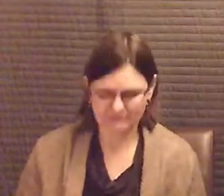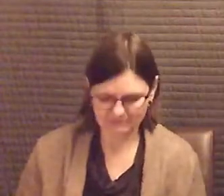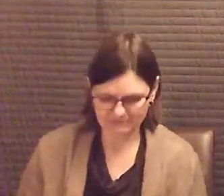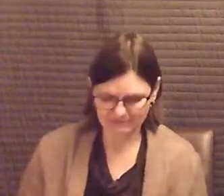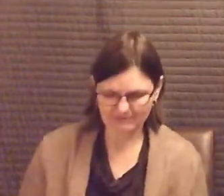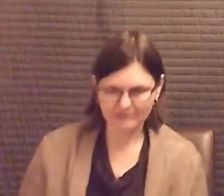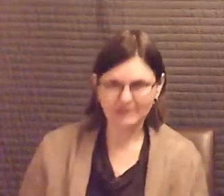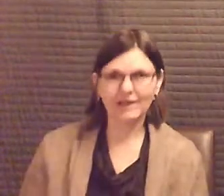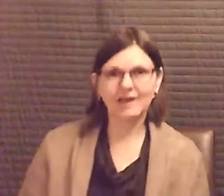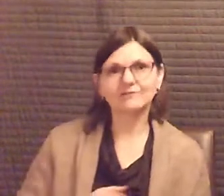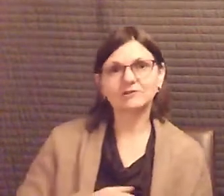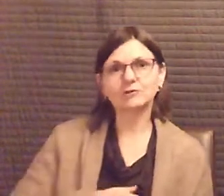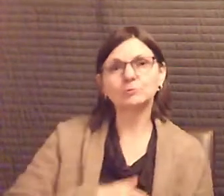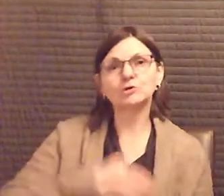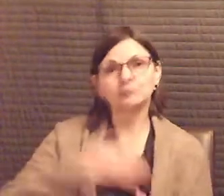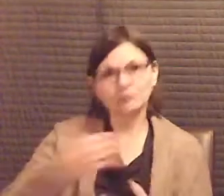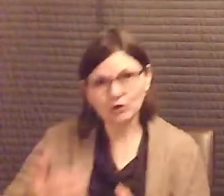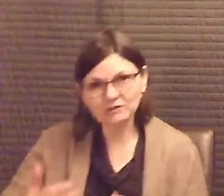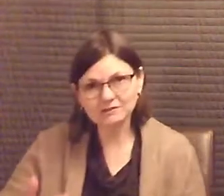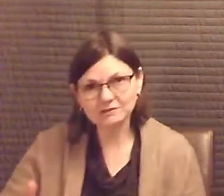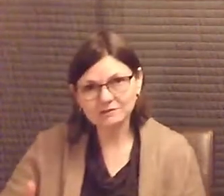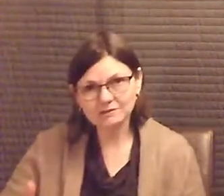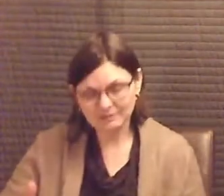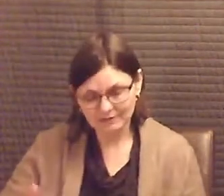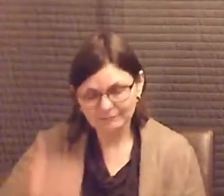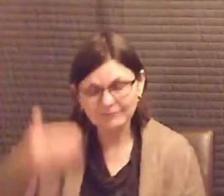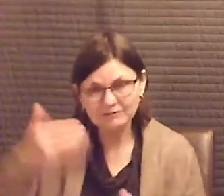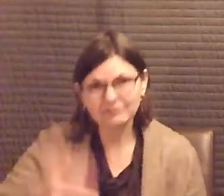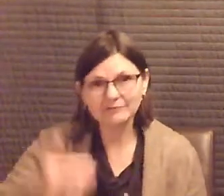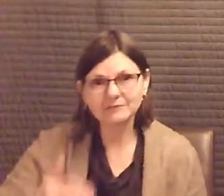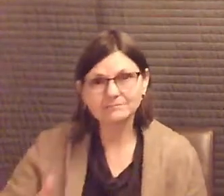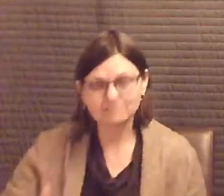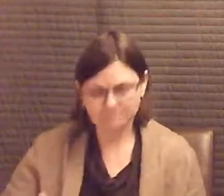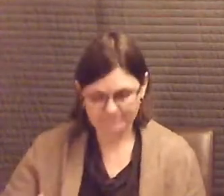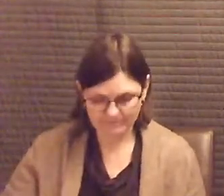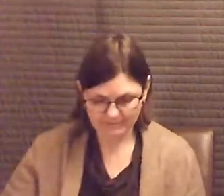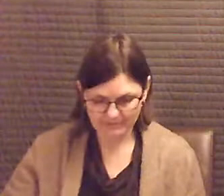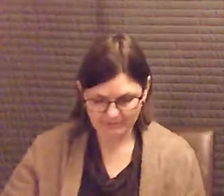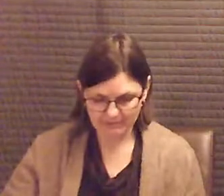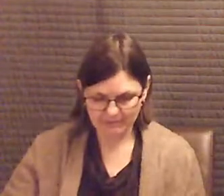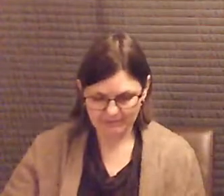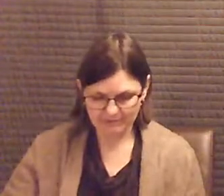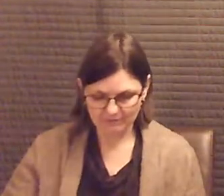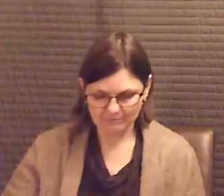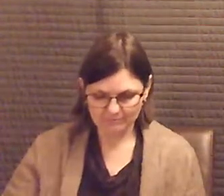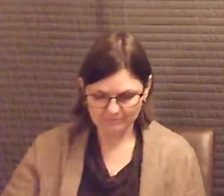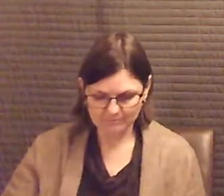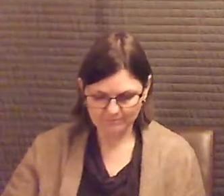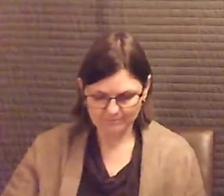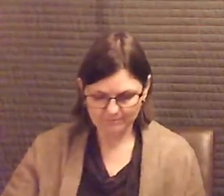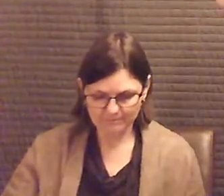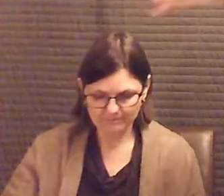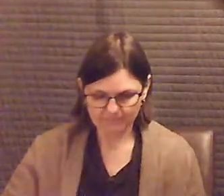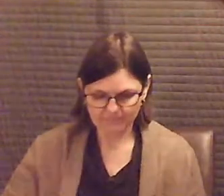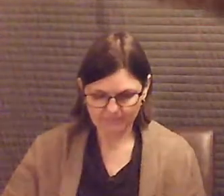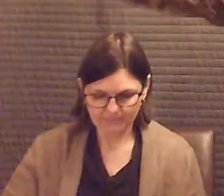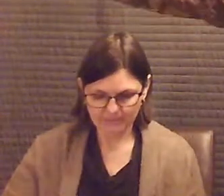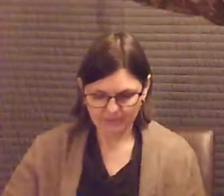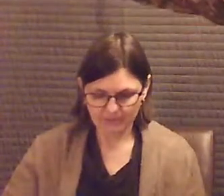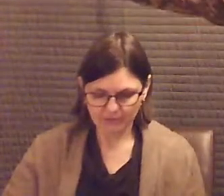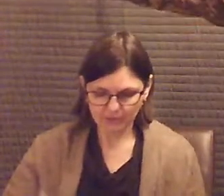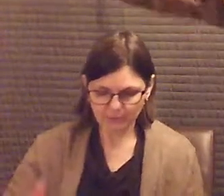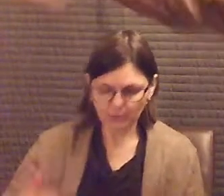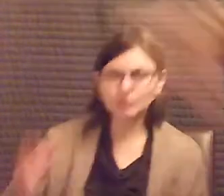en wat hebben niks en wat gebeurde vervolgen voor subliem is 5 laced up to reject de stad youtube laat